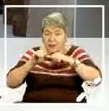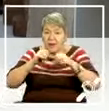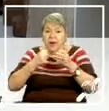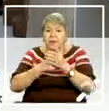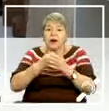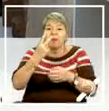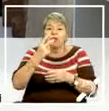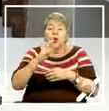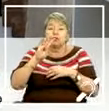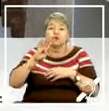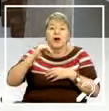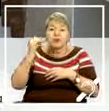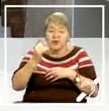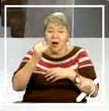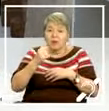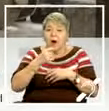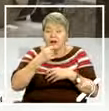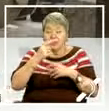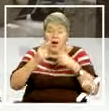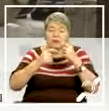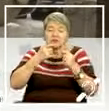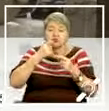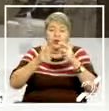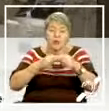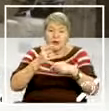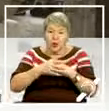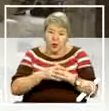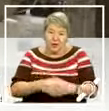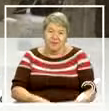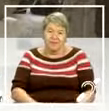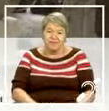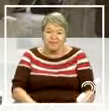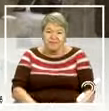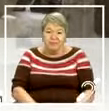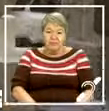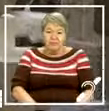24 ianuarie anul viitor. Pentru Televiziunea Română, Mihaela Antoche.